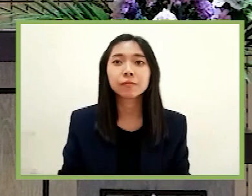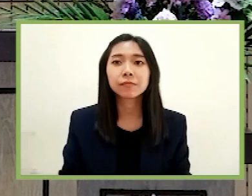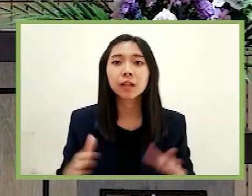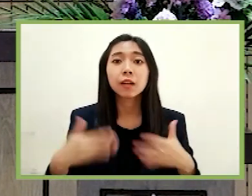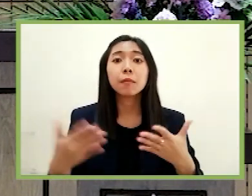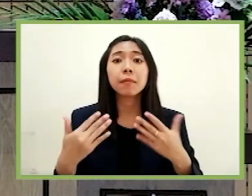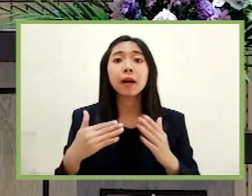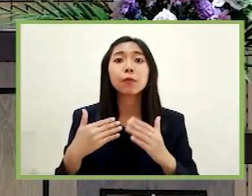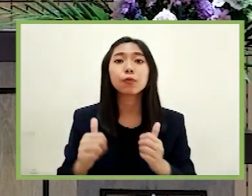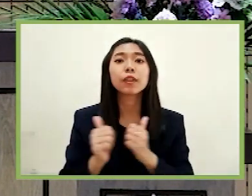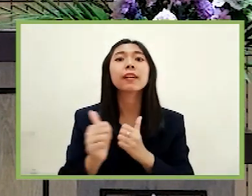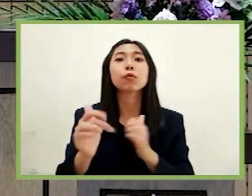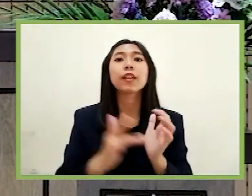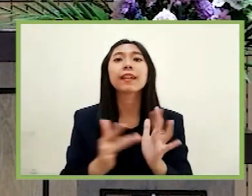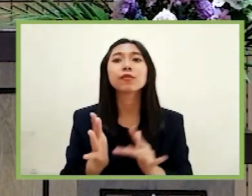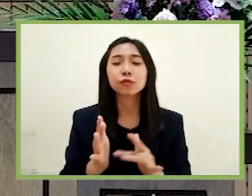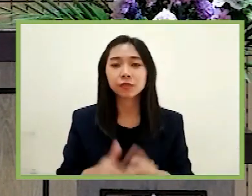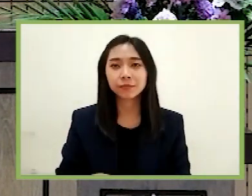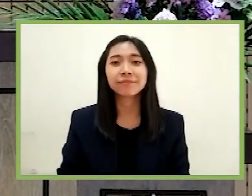mengikut Kristus